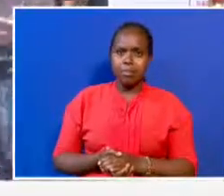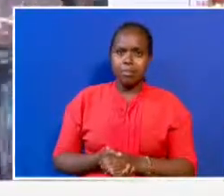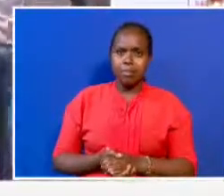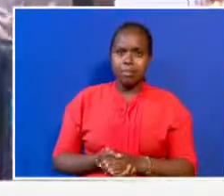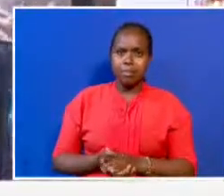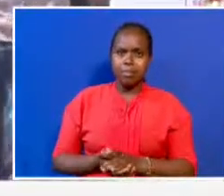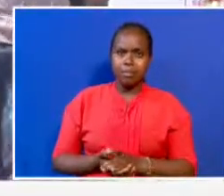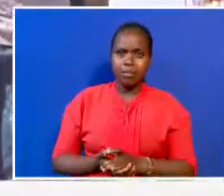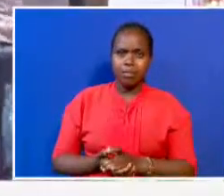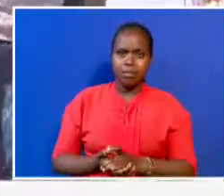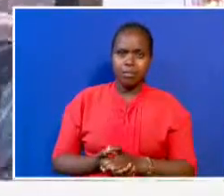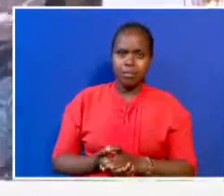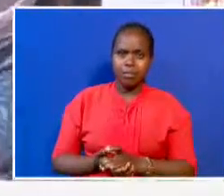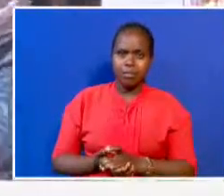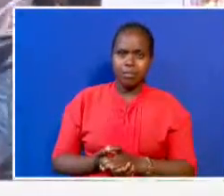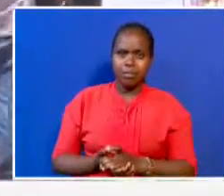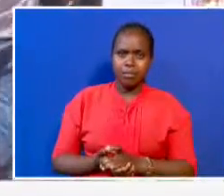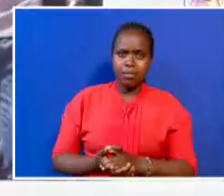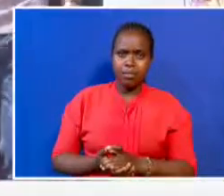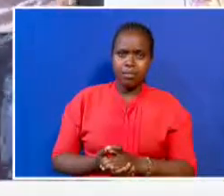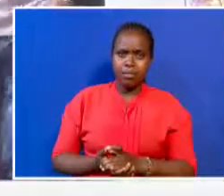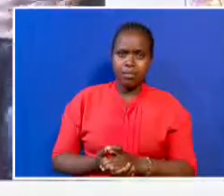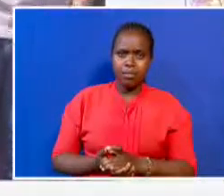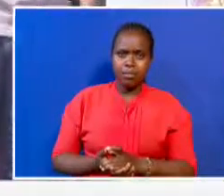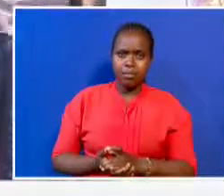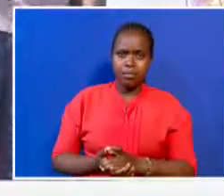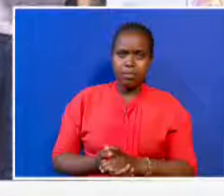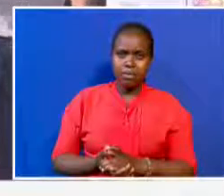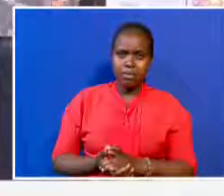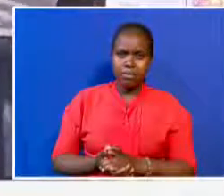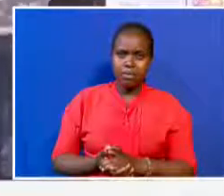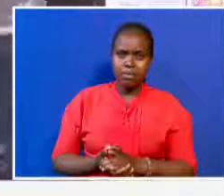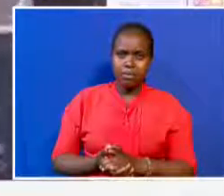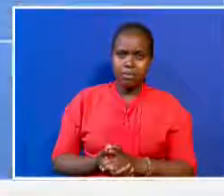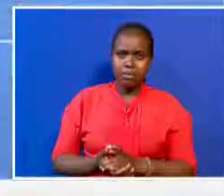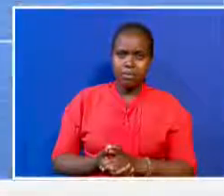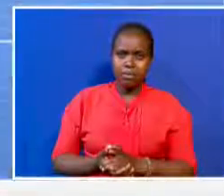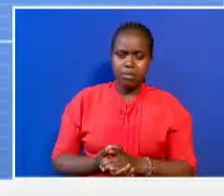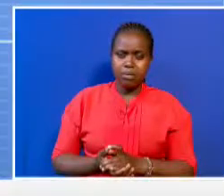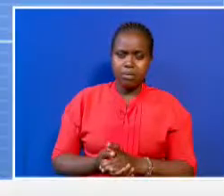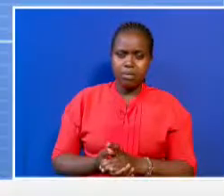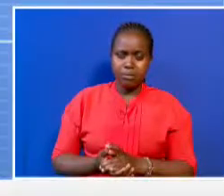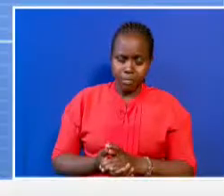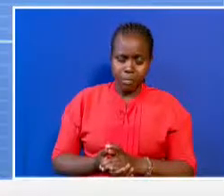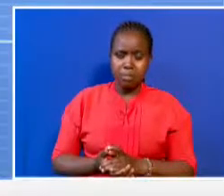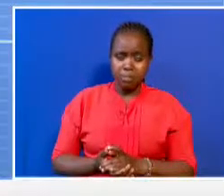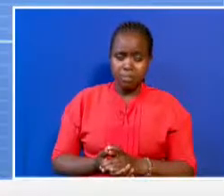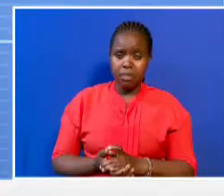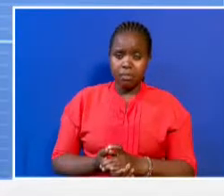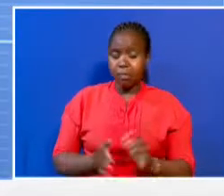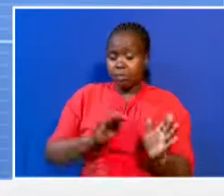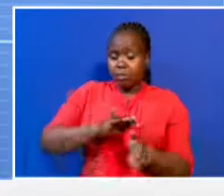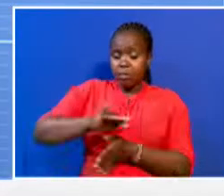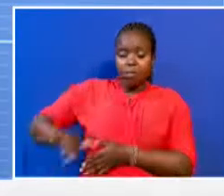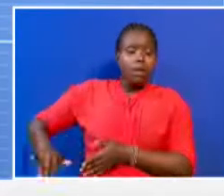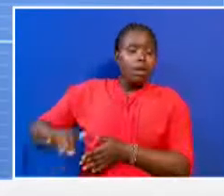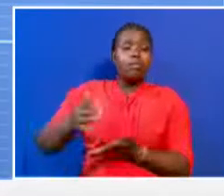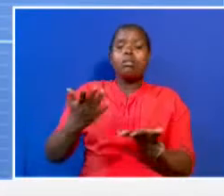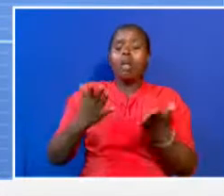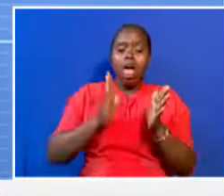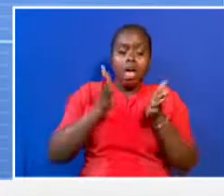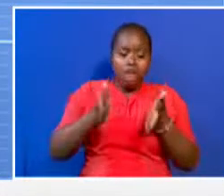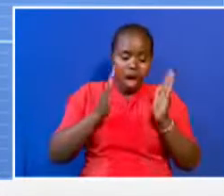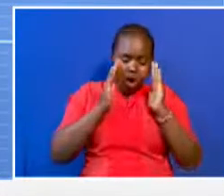Nikiripotia Mwale wa Kaka, mimi ni Vincent Kerosi. Na mtazamaji, tukiachana na taarifa hiyo na